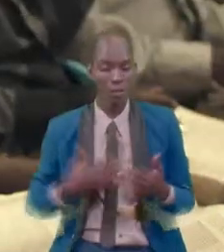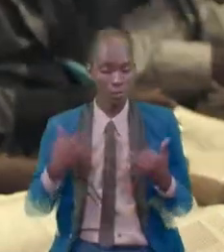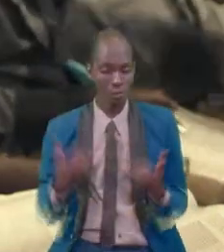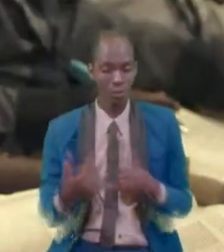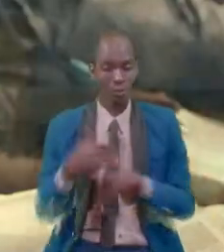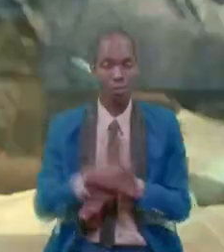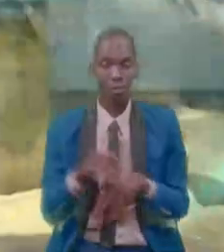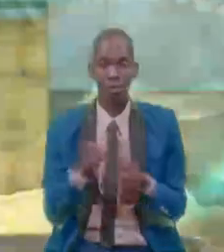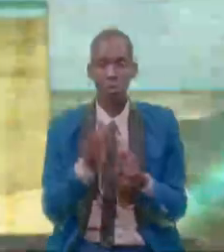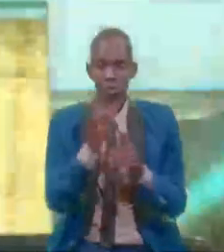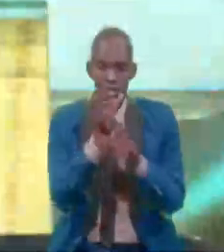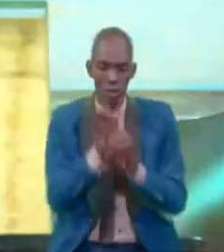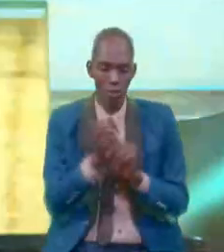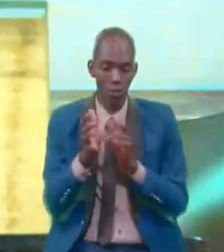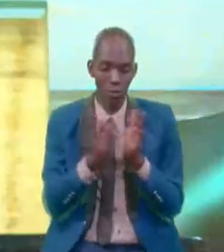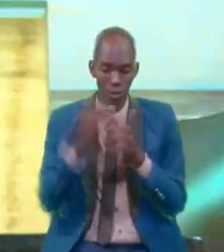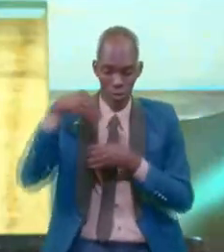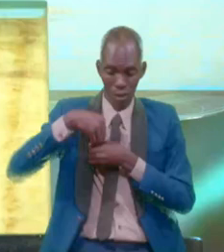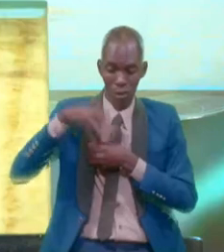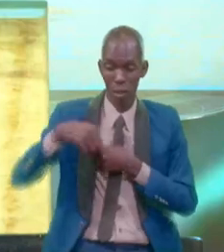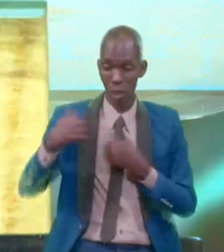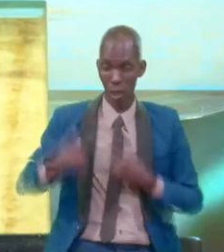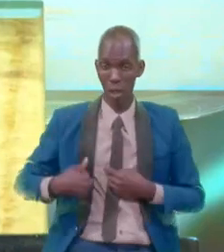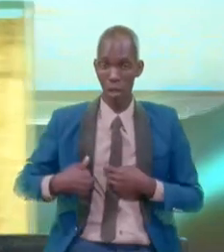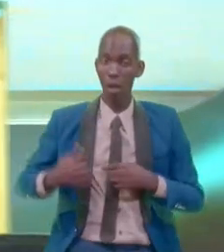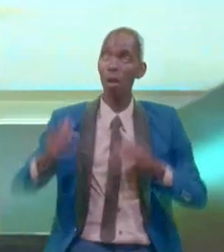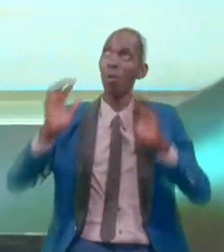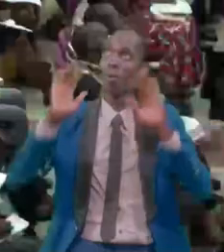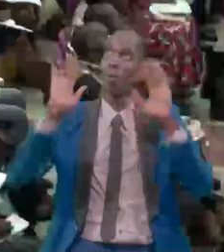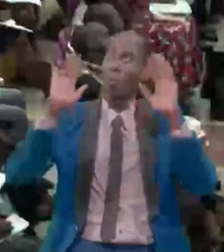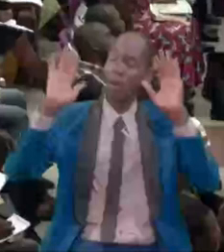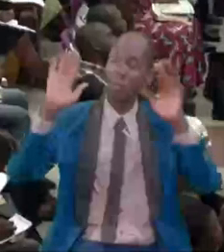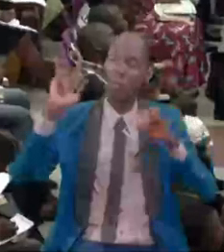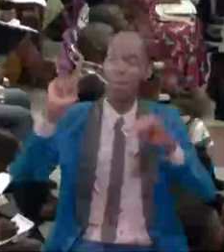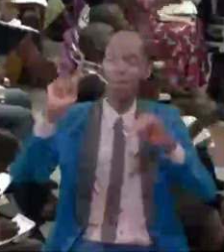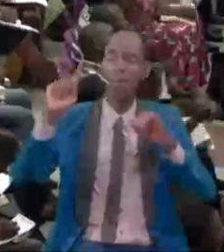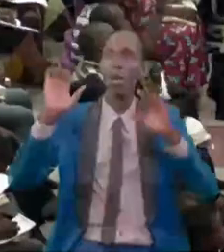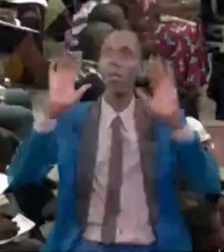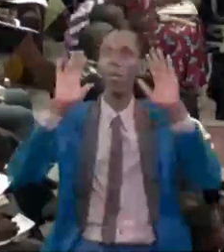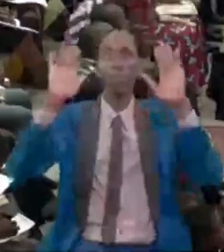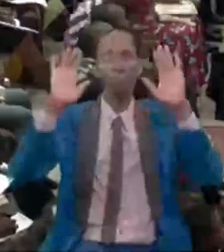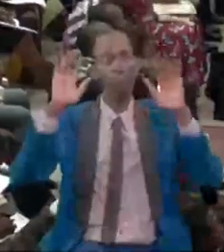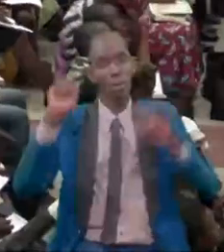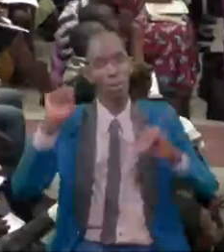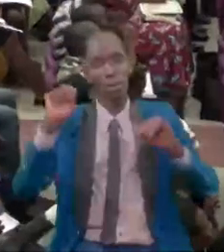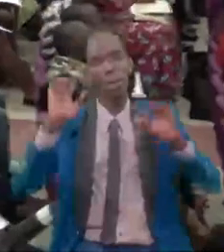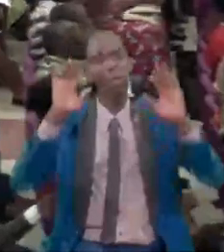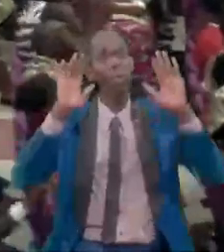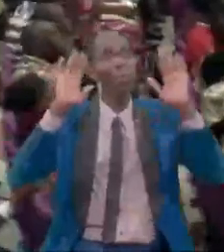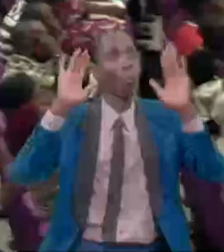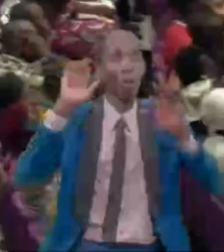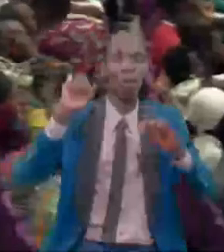soir. Avec Jésus dans votre cœur, les prodiges, les miracles, les prodiges,